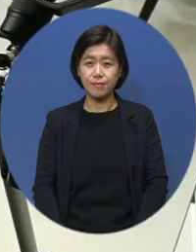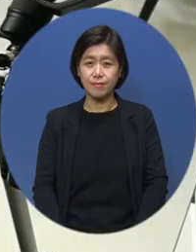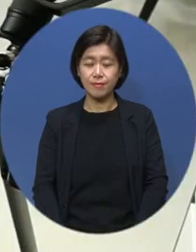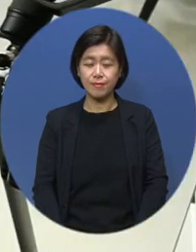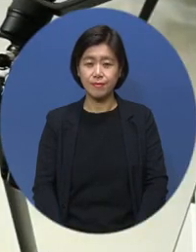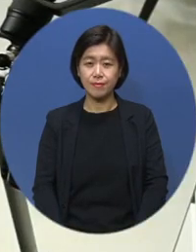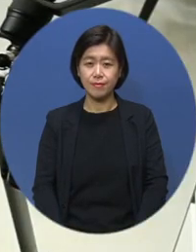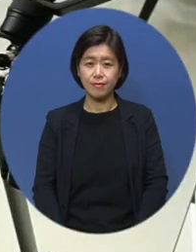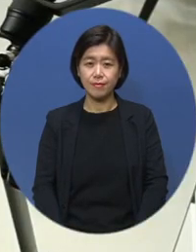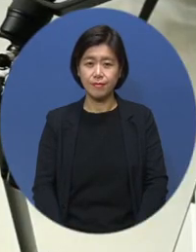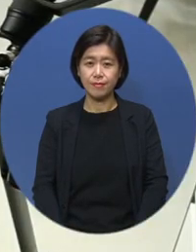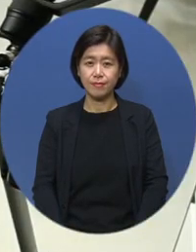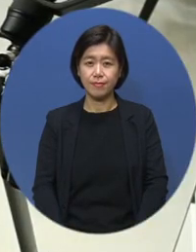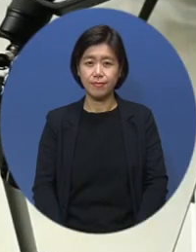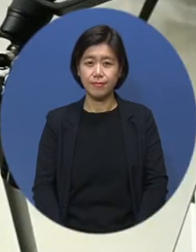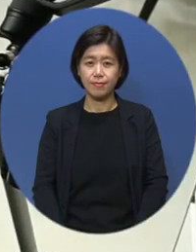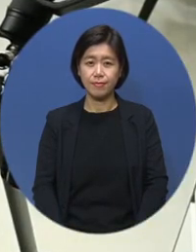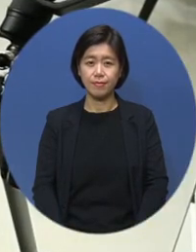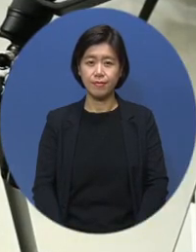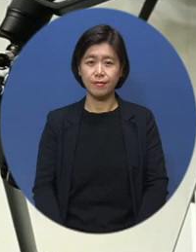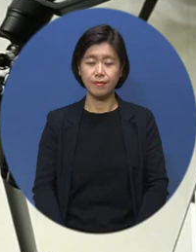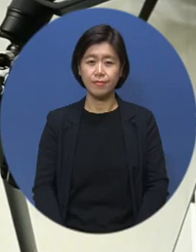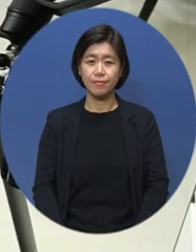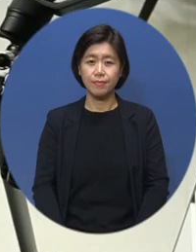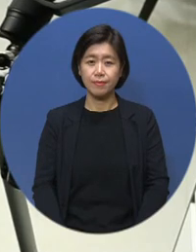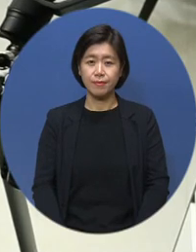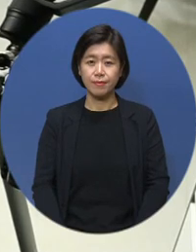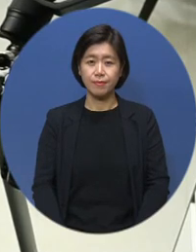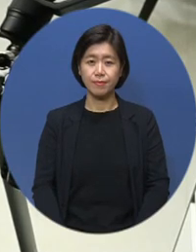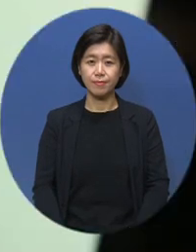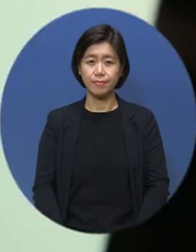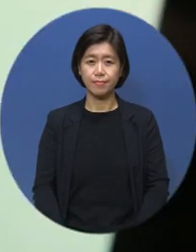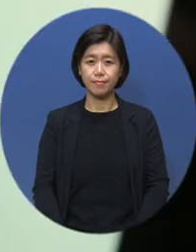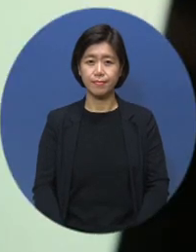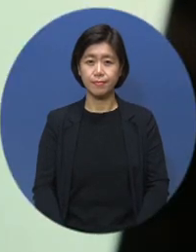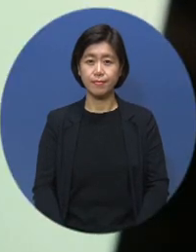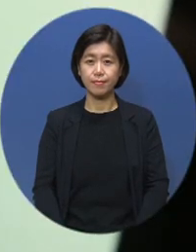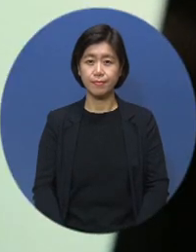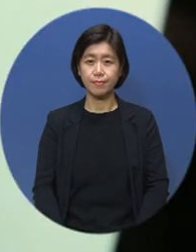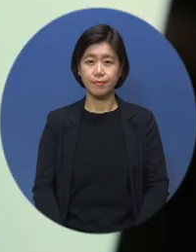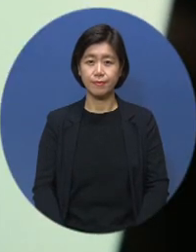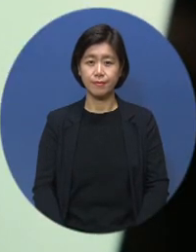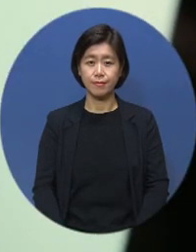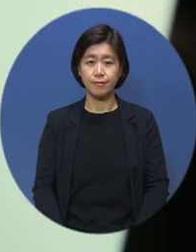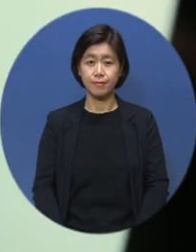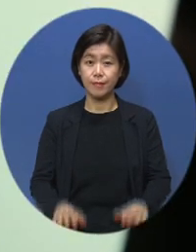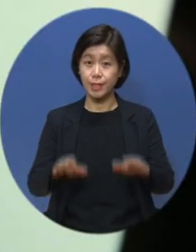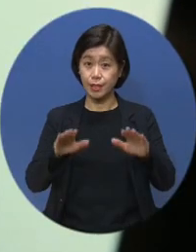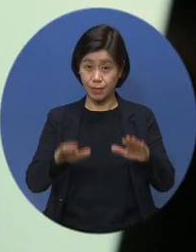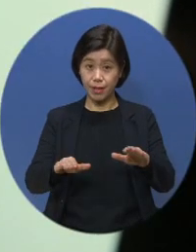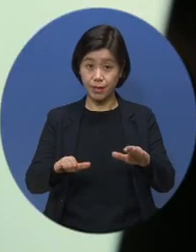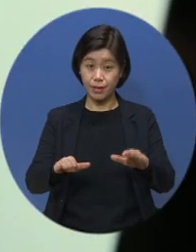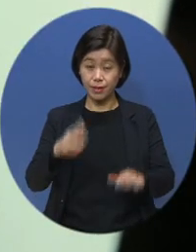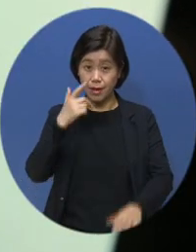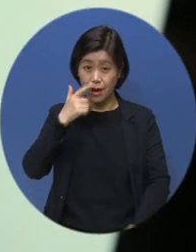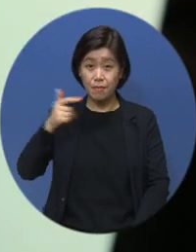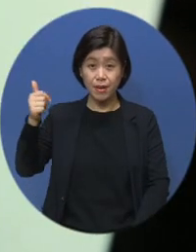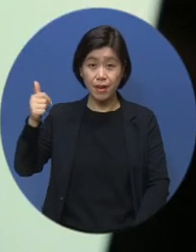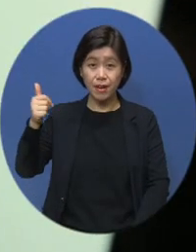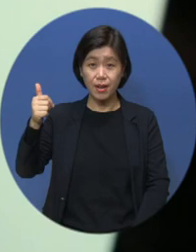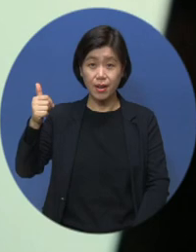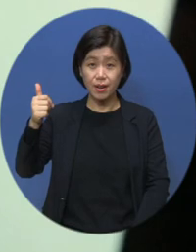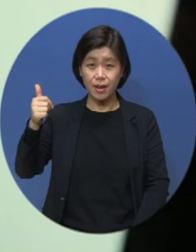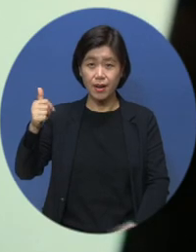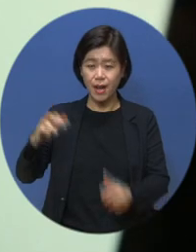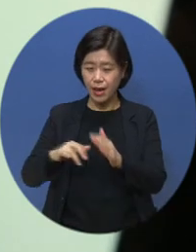아 다른 착해서 한 구체적인 답을 가지고 있는것 같아요 이번엔 원준 씨 가족 완전체